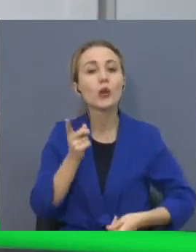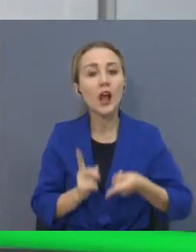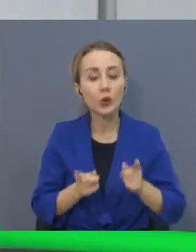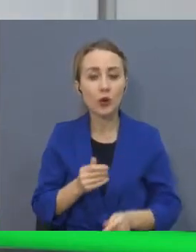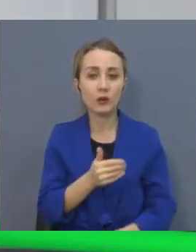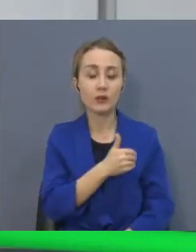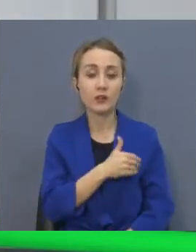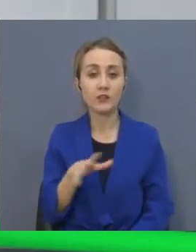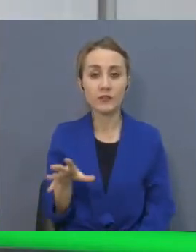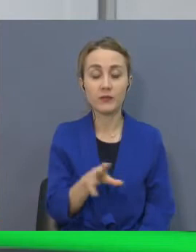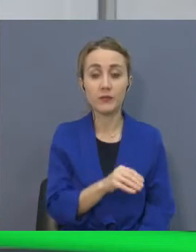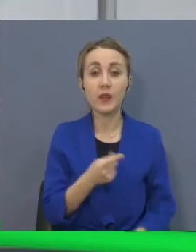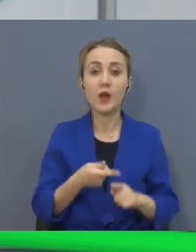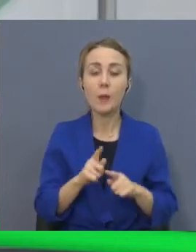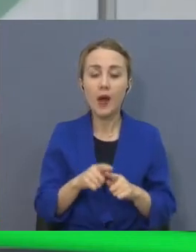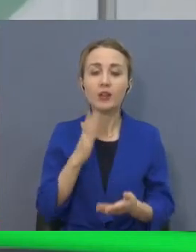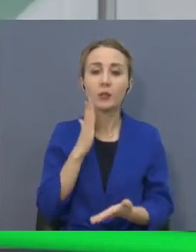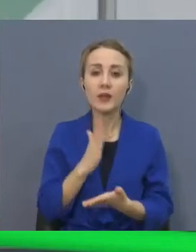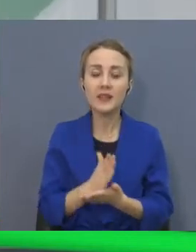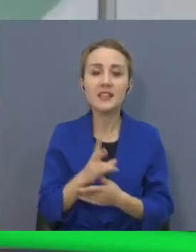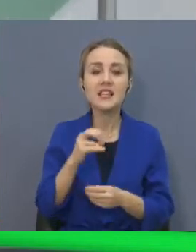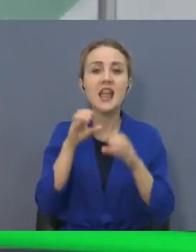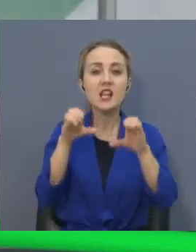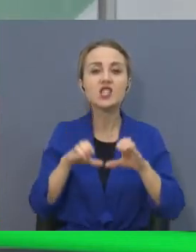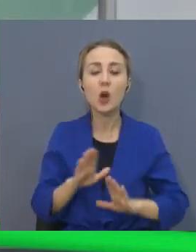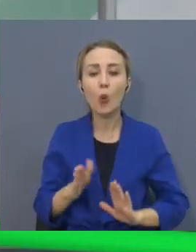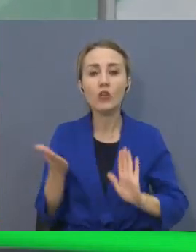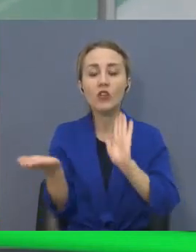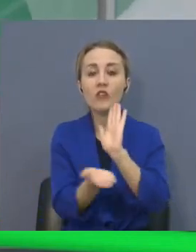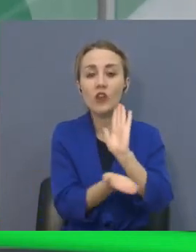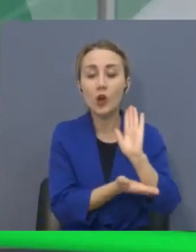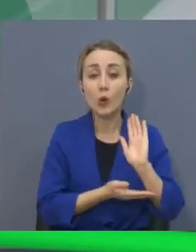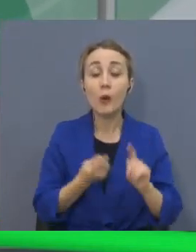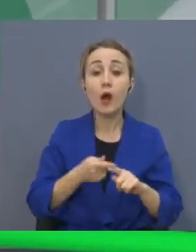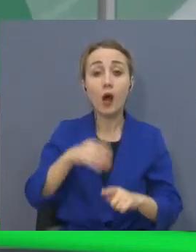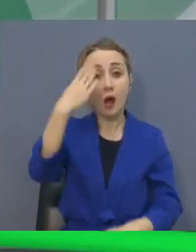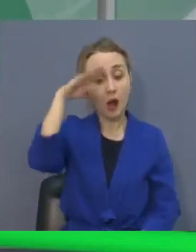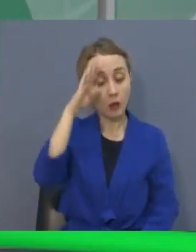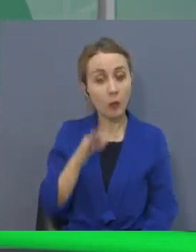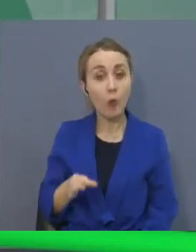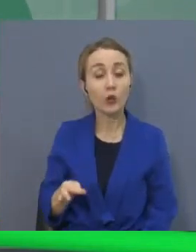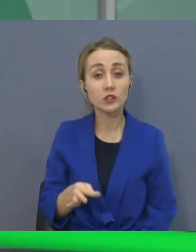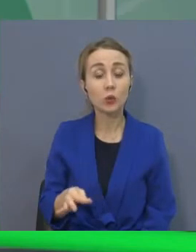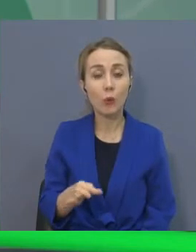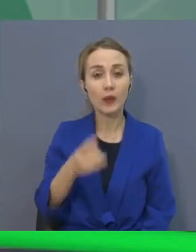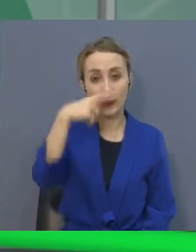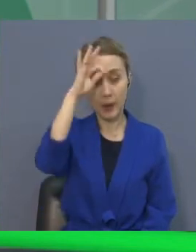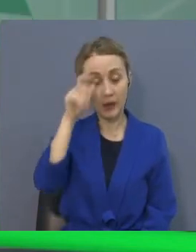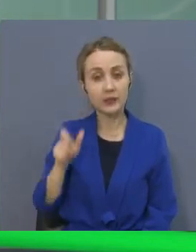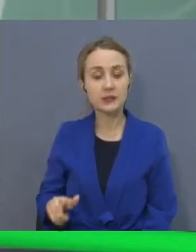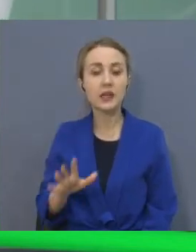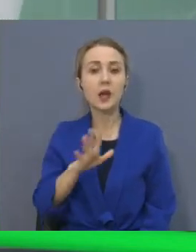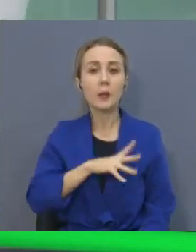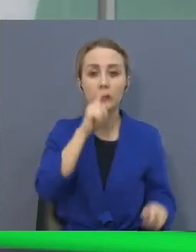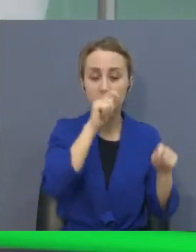ель. Поэтому учащаются факты нелегальной вырубки. В этой связи акмолинские полицейские провели профилактические мероприятия. Сегодня стражи